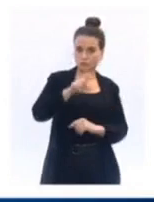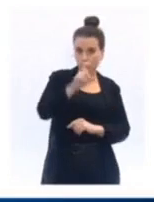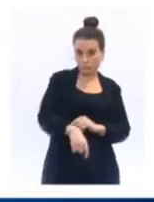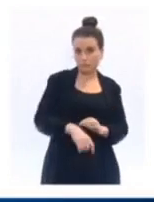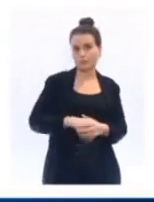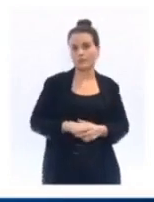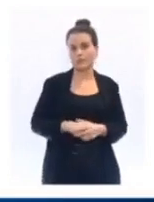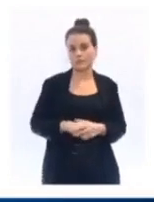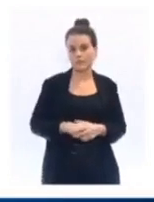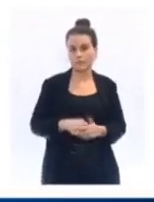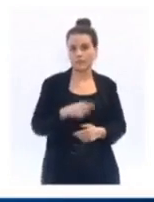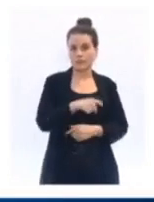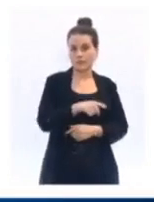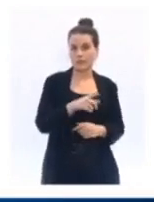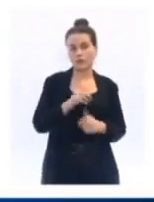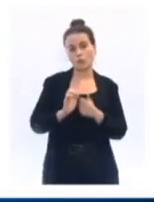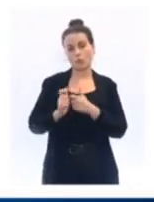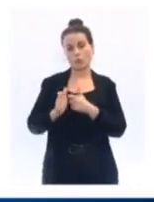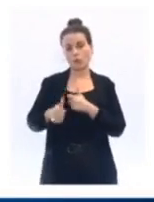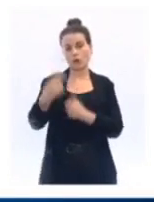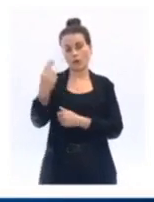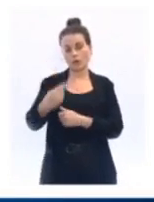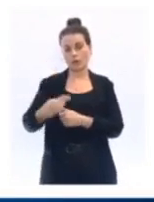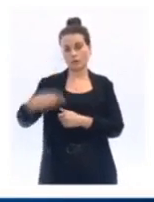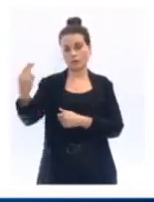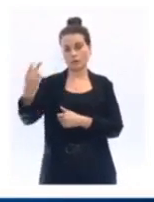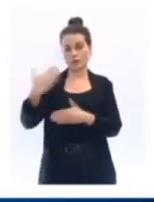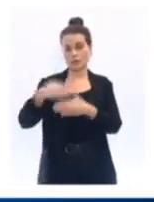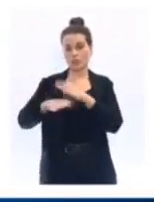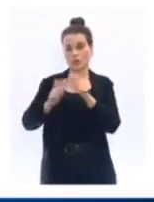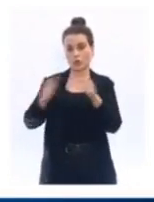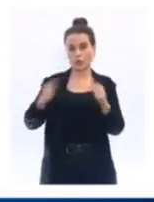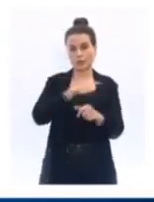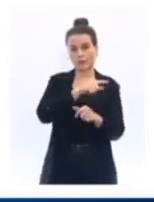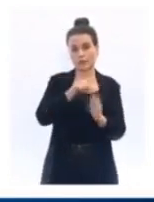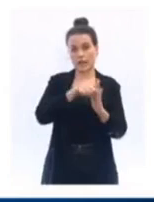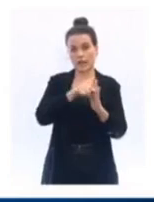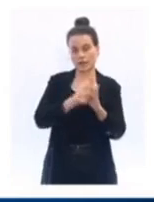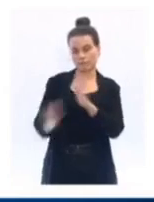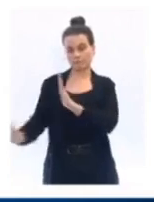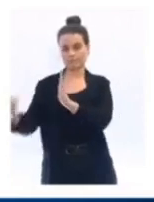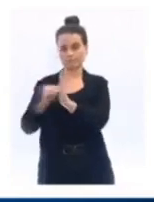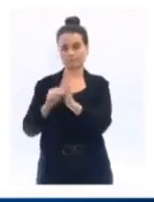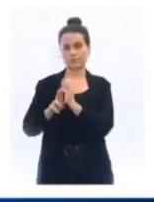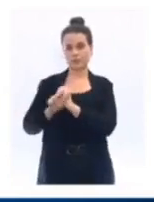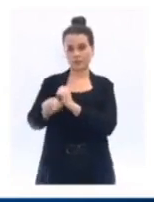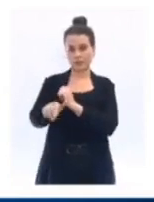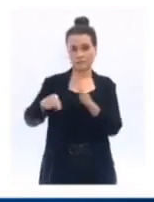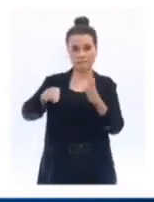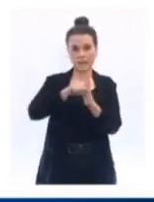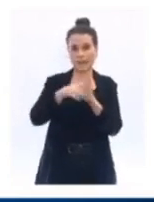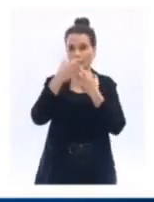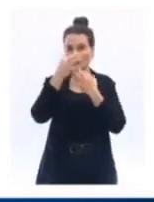effectuer toutes ses tâches en télétravail doit le faire 5 jours sur 5. Deuxième cas de figure, ceux